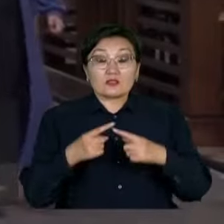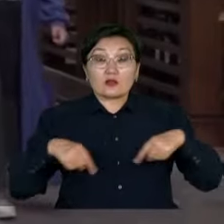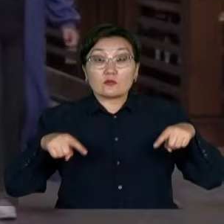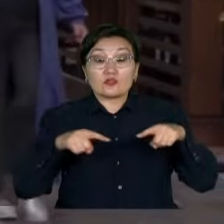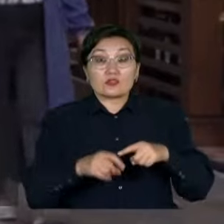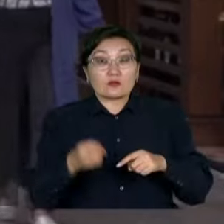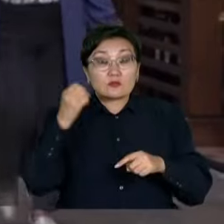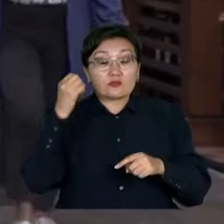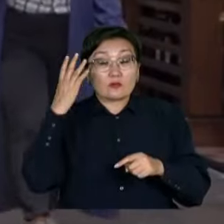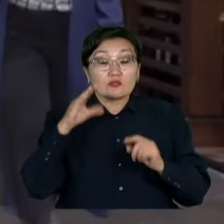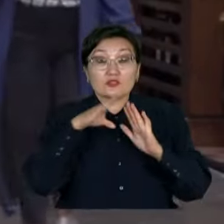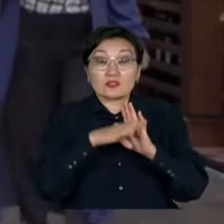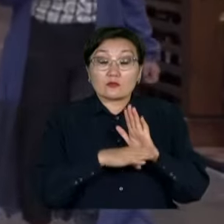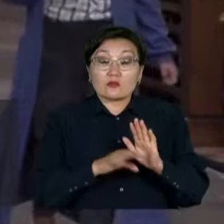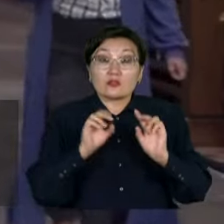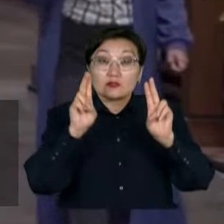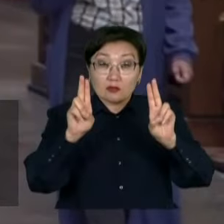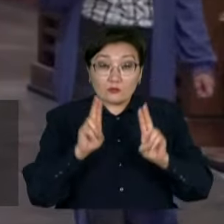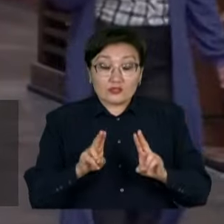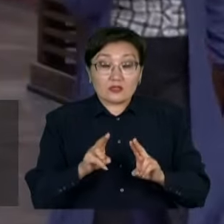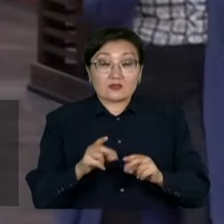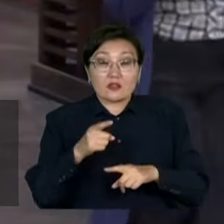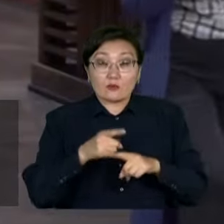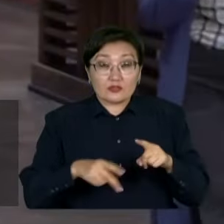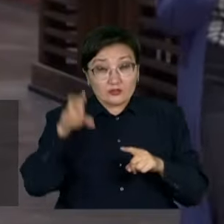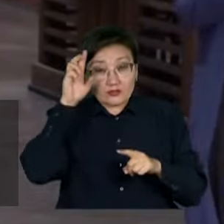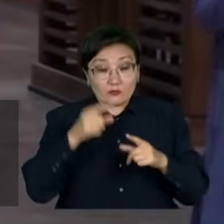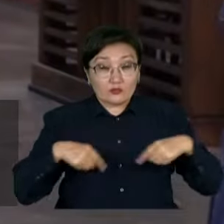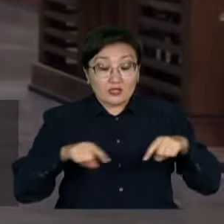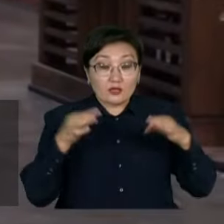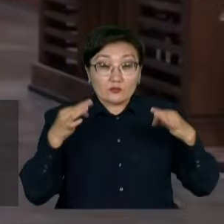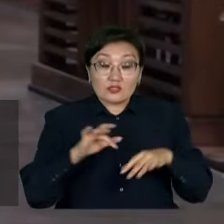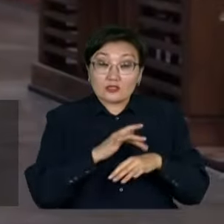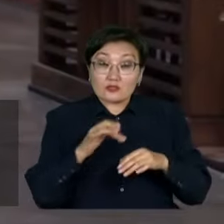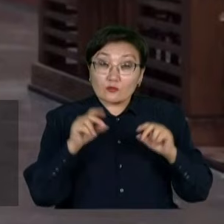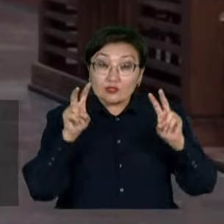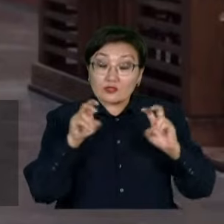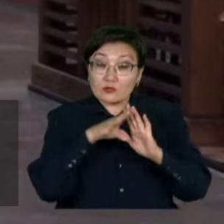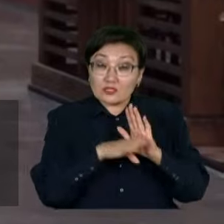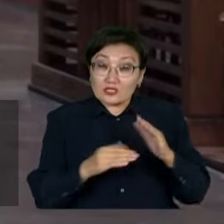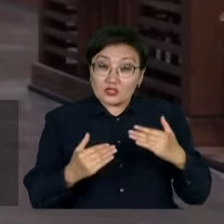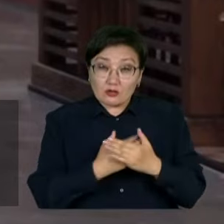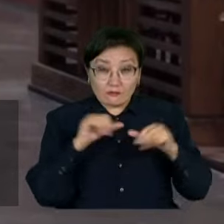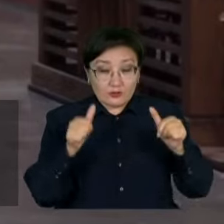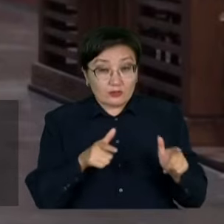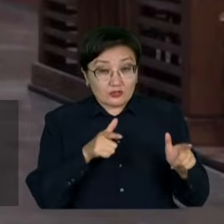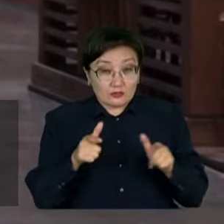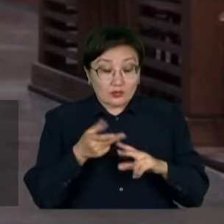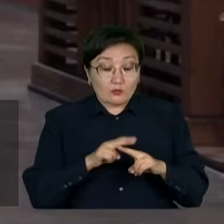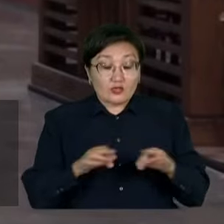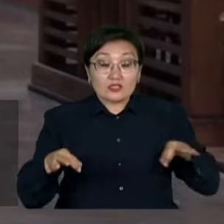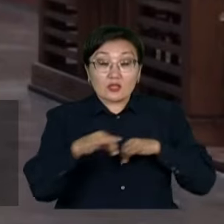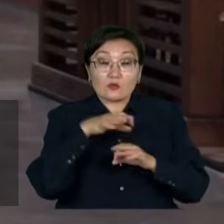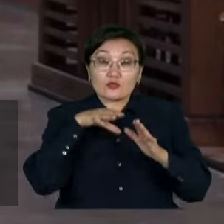ақылды реттеу қағидатына негізделген квазимемлекеттік сектор үшін рұқсат етілген қызмет түрлерінің жаңа форматын әзірледі. Осы